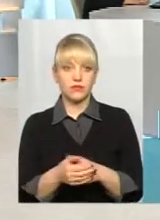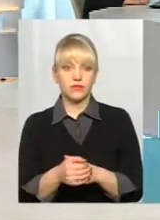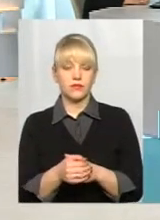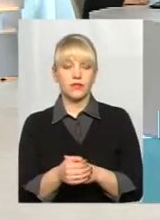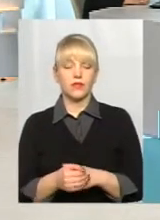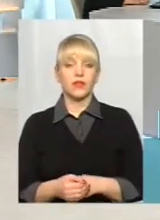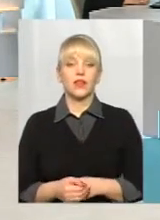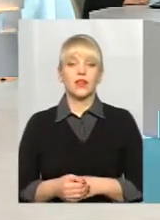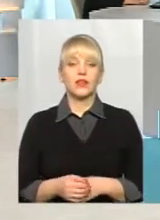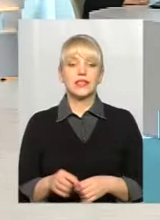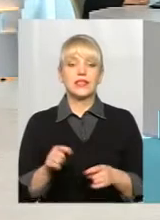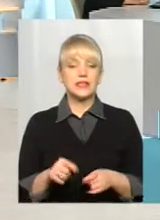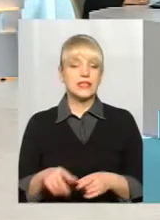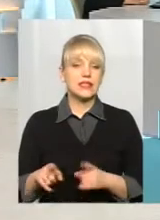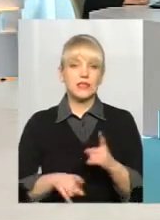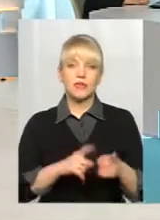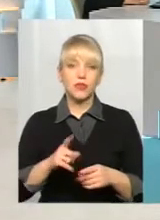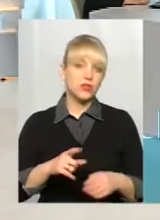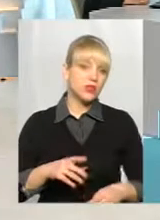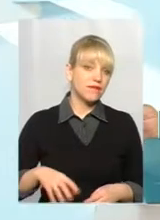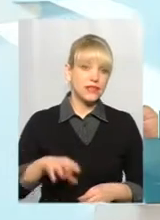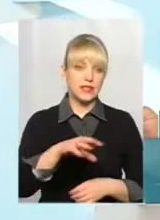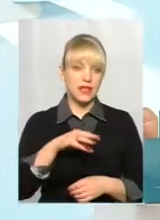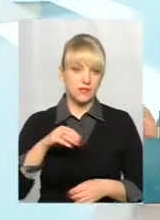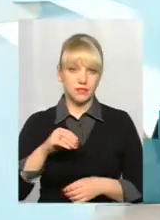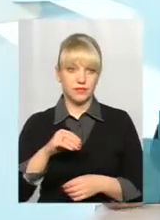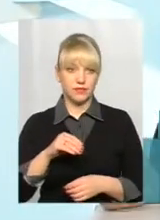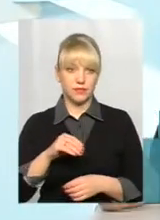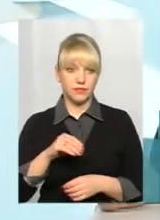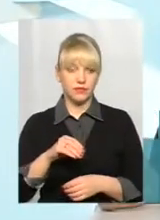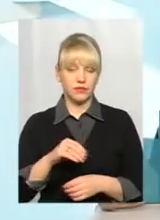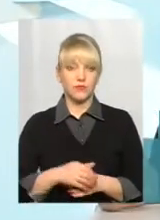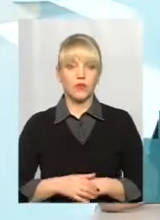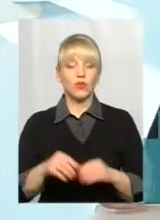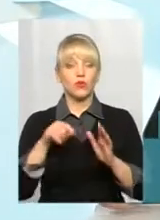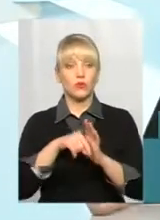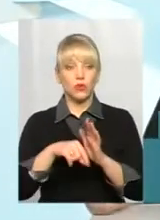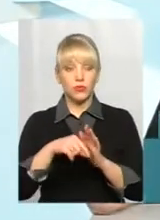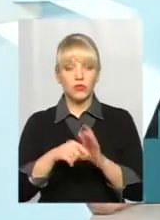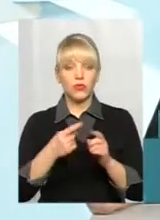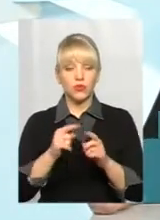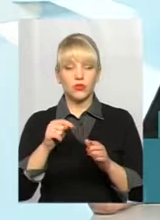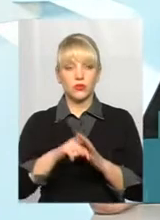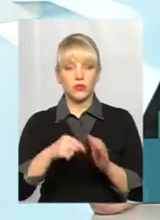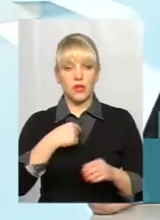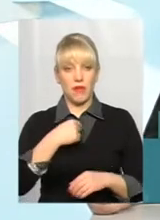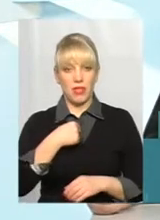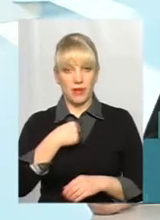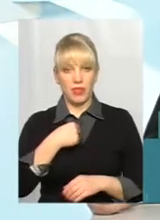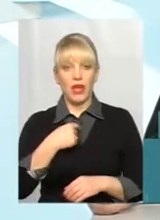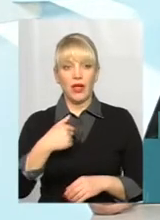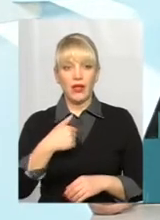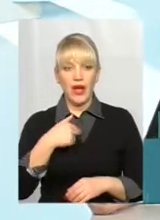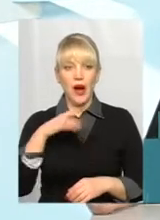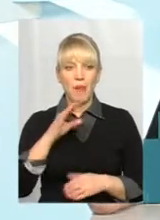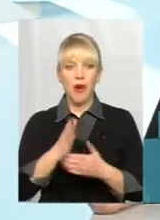корінним чином змінює все, абсолютно все, корінним чином. Тобто воно стосується мене. Як по